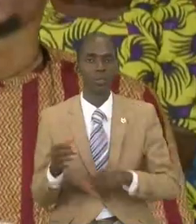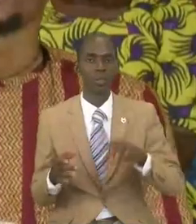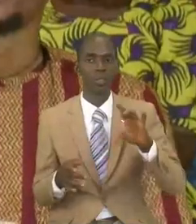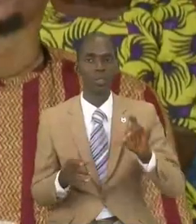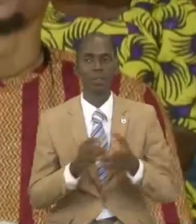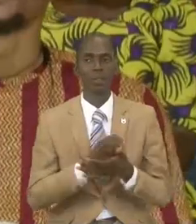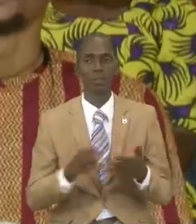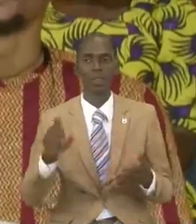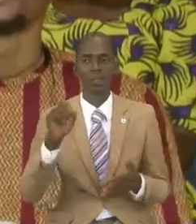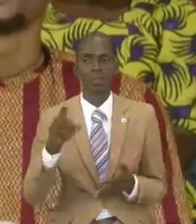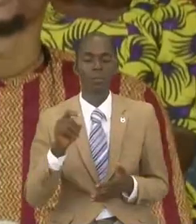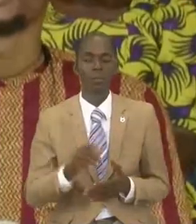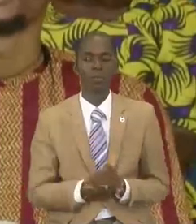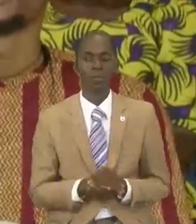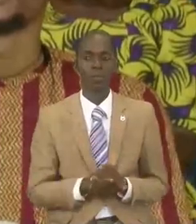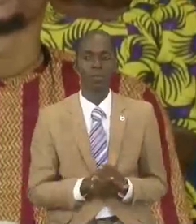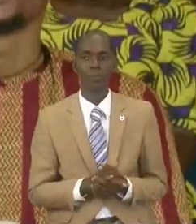chapitre 8, verset